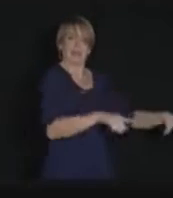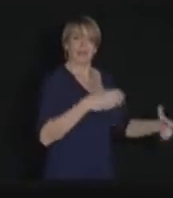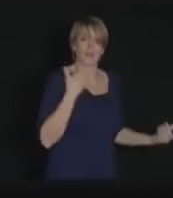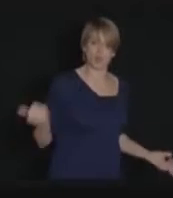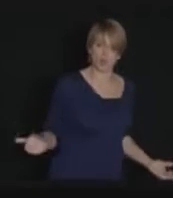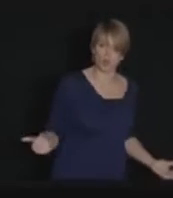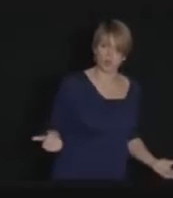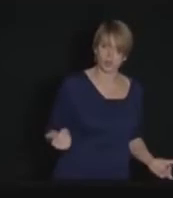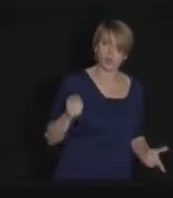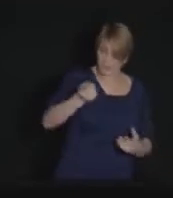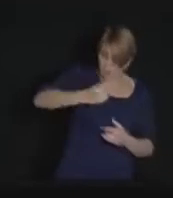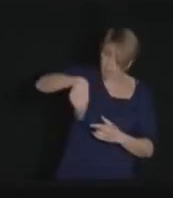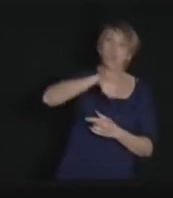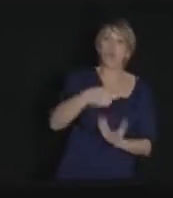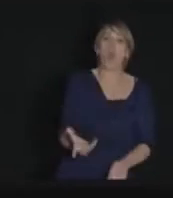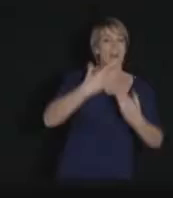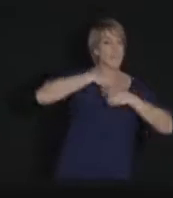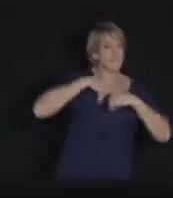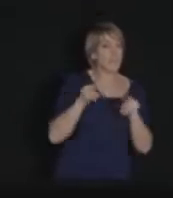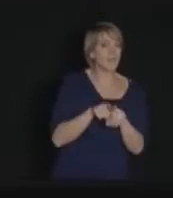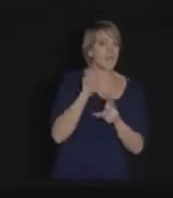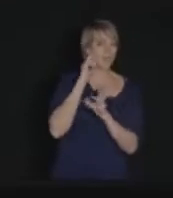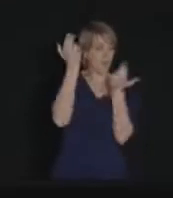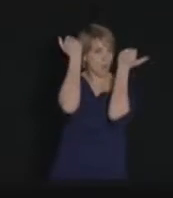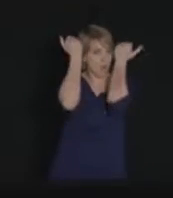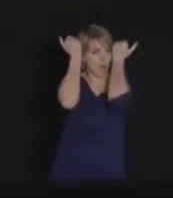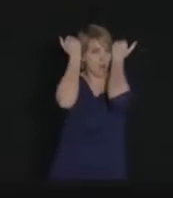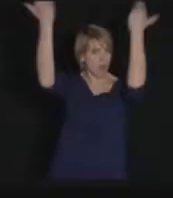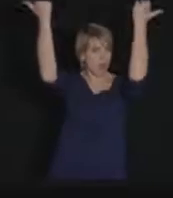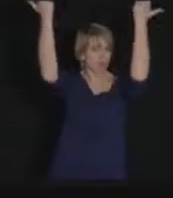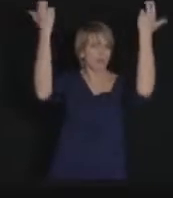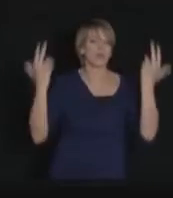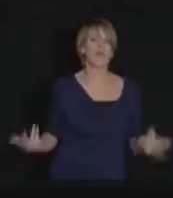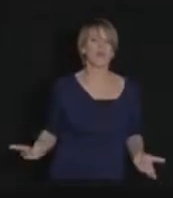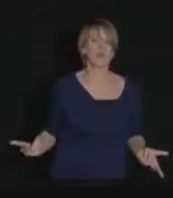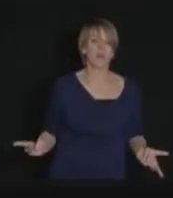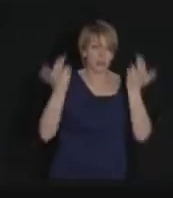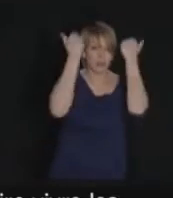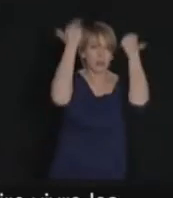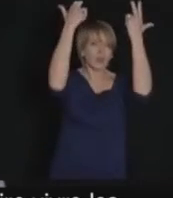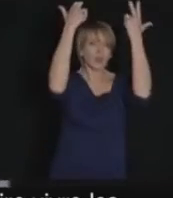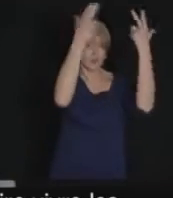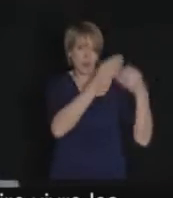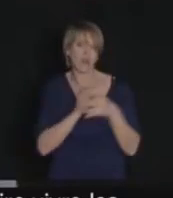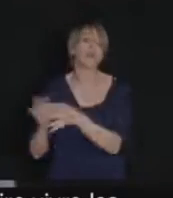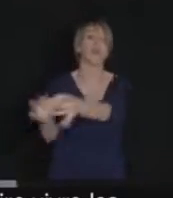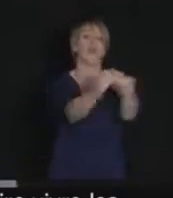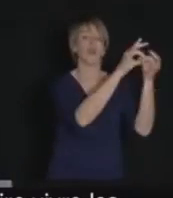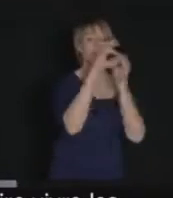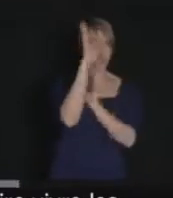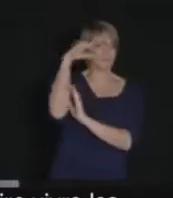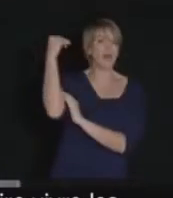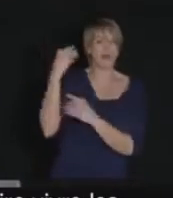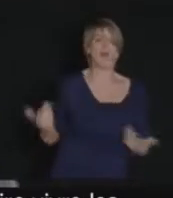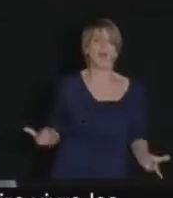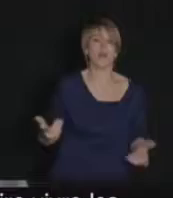colonies plutôt qu'un principe. Eh bien en vous, il faut porter cette flamme de l'insoumission qui vous lie